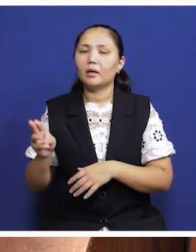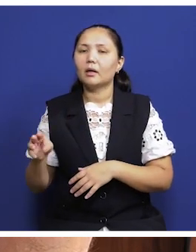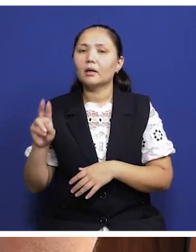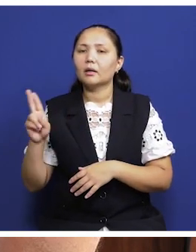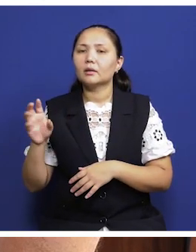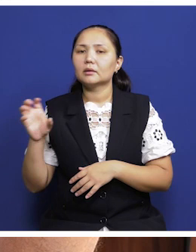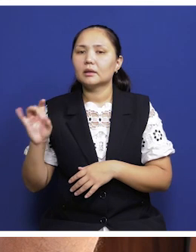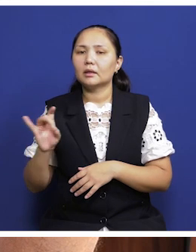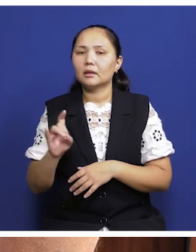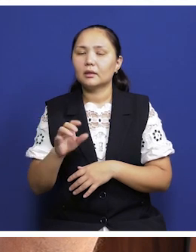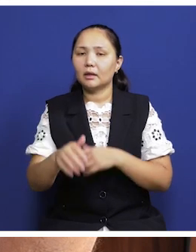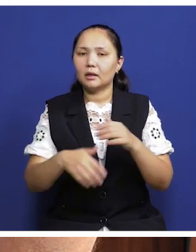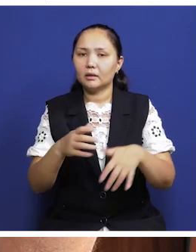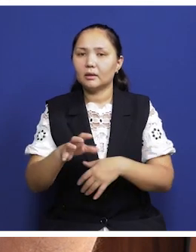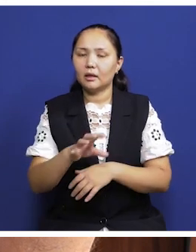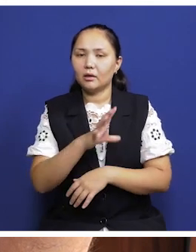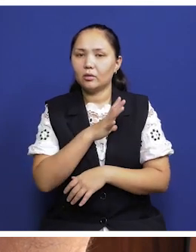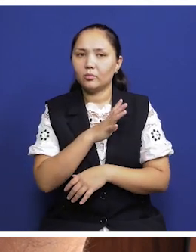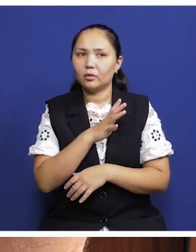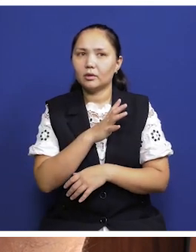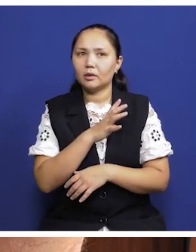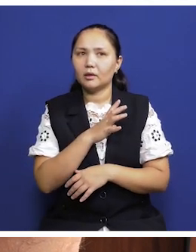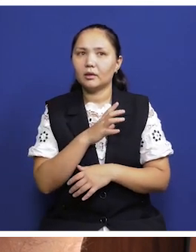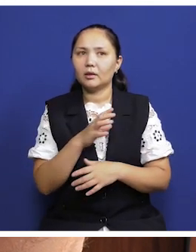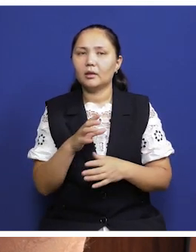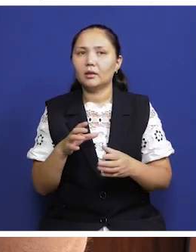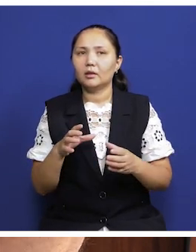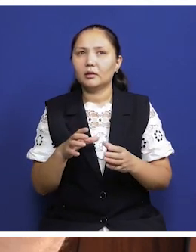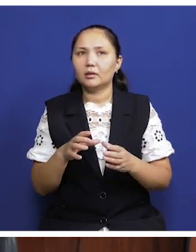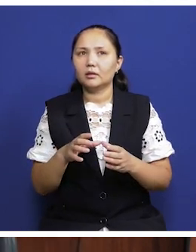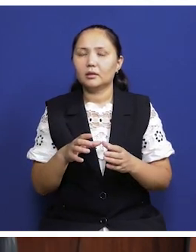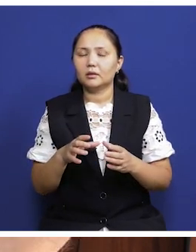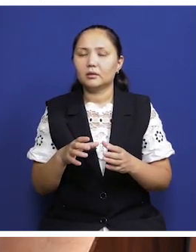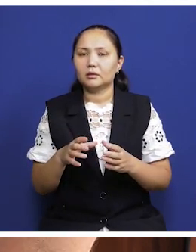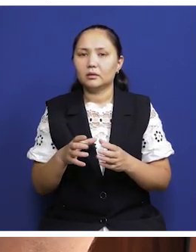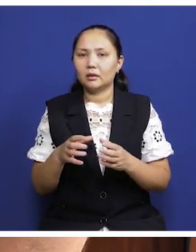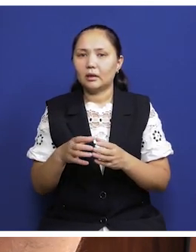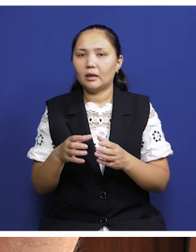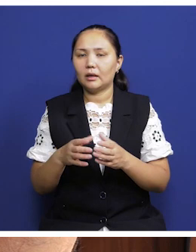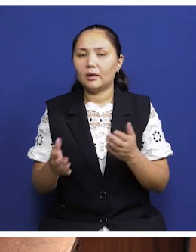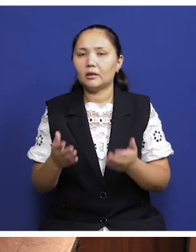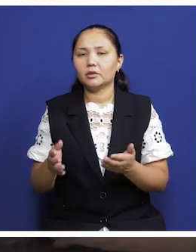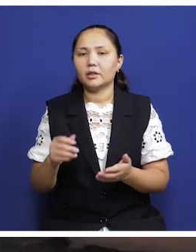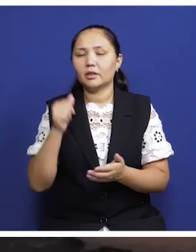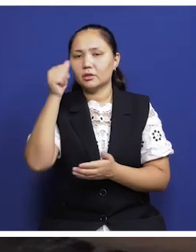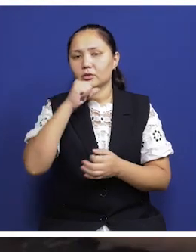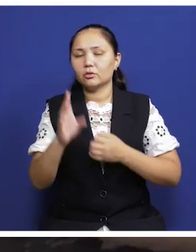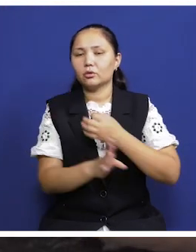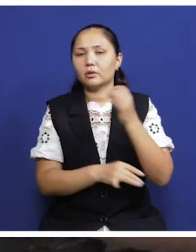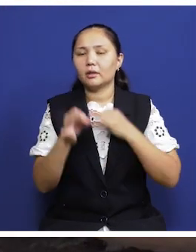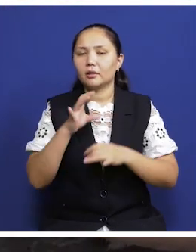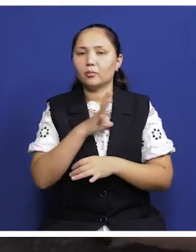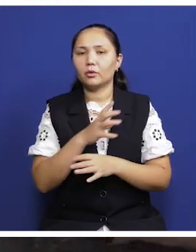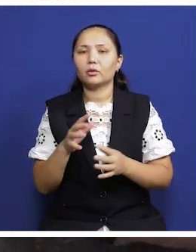жатыр. Толық түсім мәліметі бойынша жылдық есепте бұл енді белгілі болады жылдығымыздың қанша центнерін алғанымыз. Окрукте